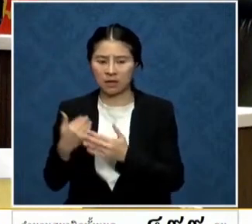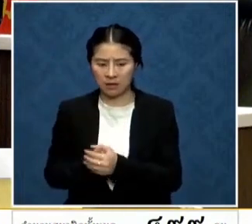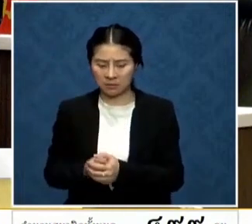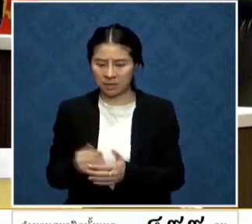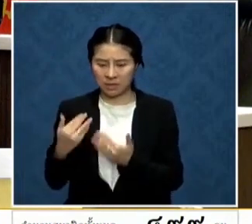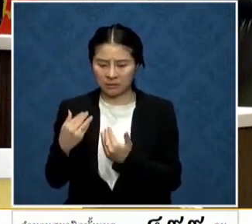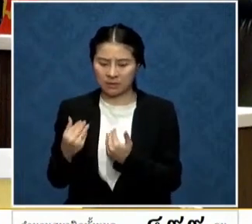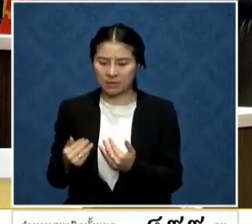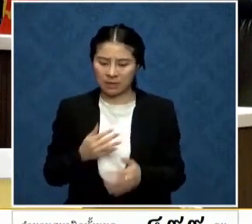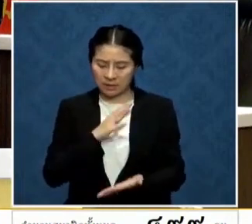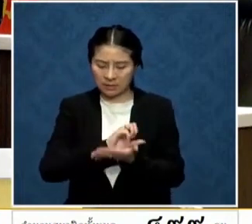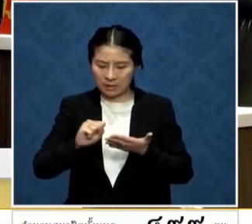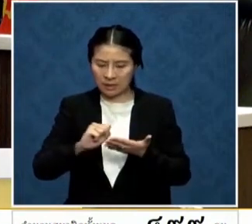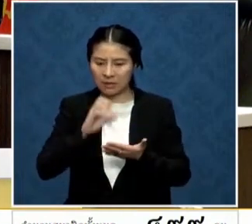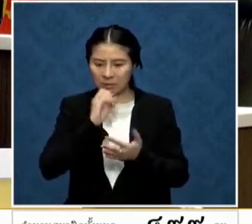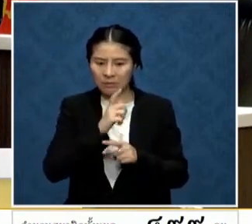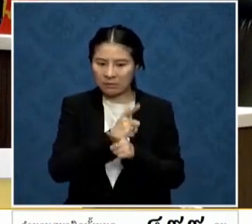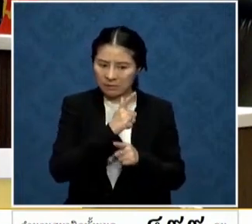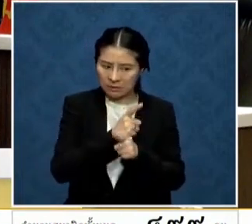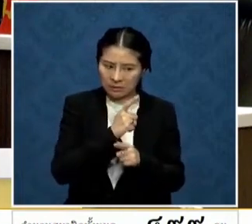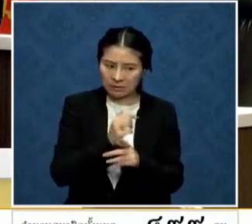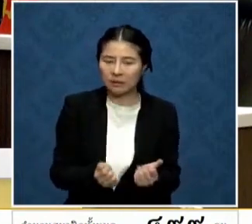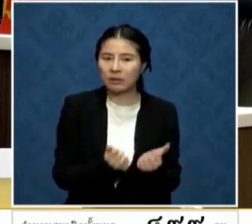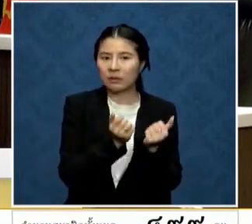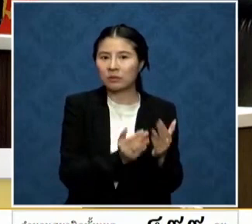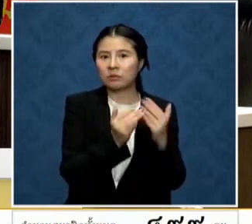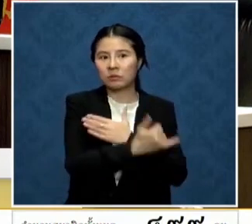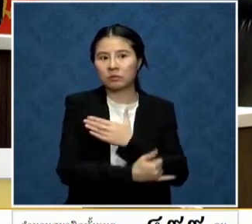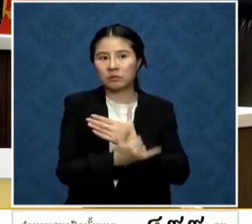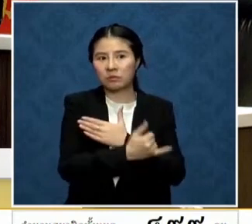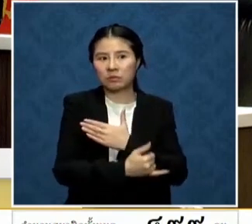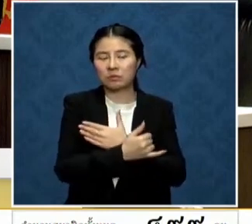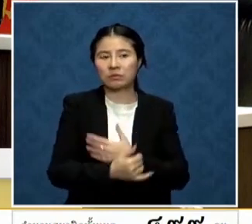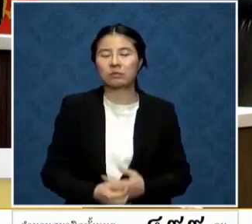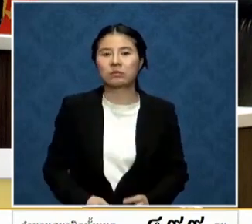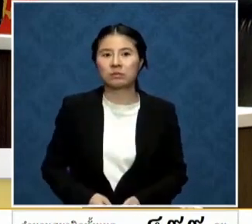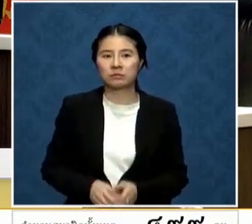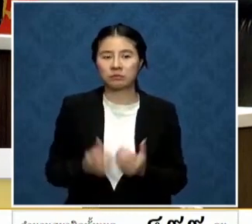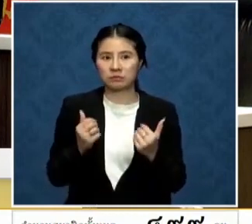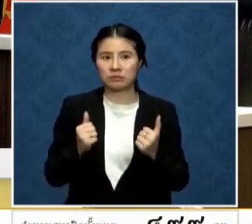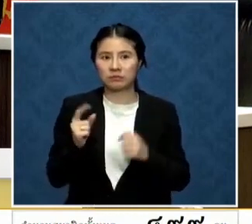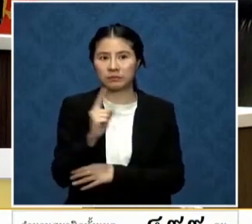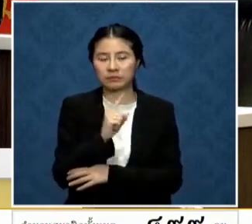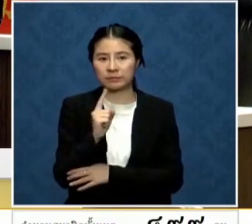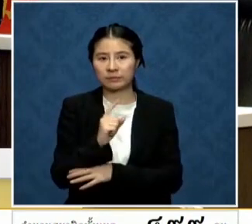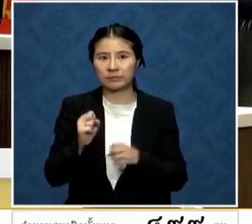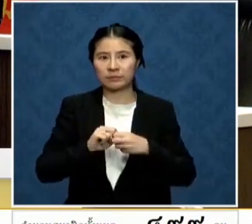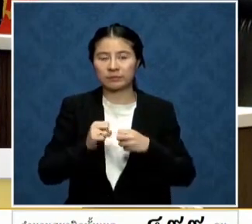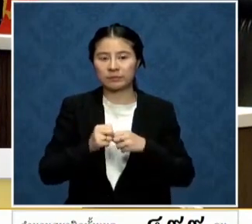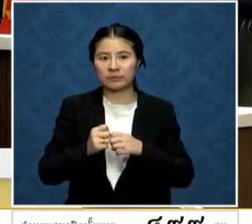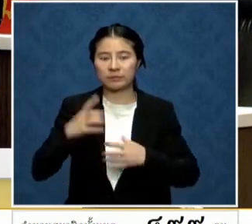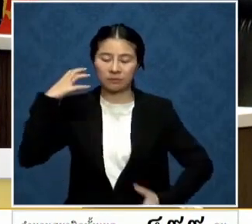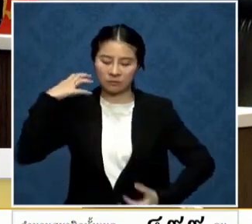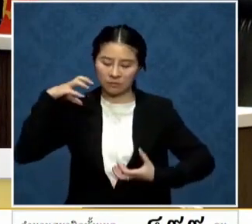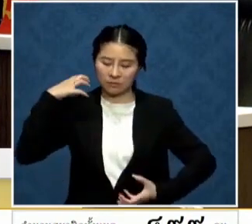ออกเพื่อไปเป็นสัตว์ทดลองนะครับแนวทางการแก้ปัญหานะครับเอ่อจากข้อเสนอนี้นะครับแก้ปัญหาเรื่องลิงและ